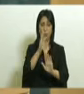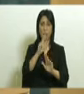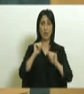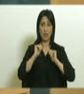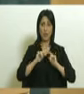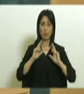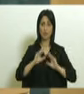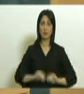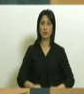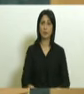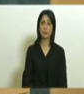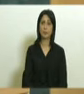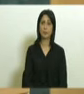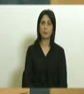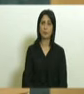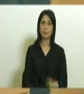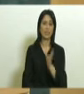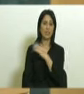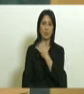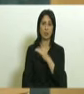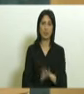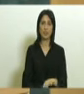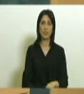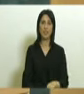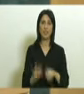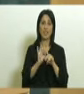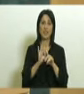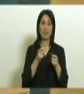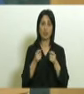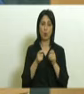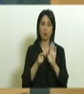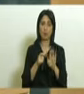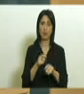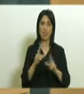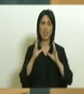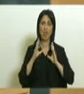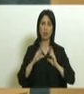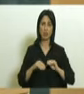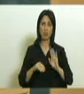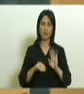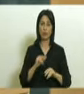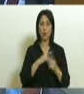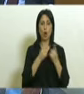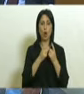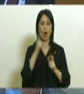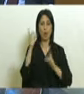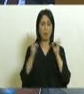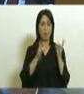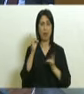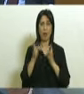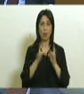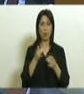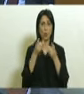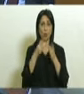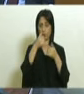დამშვიდი. ისინი არ მაინტერესებს. ნერვებს გაუფრთხილდი. დამშვიდი. კოლეგებო, ხმაურია დარბაზში,